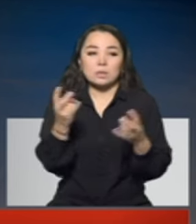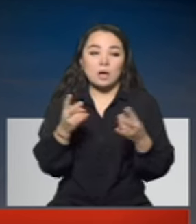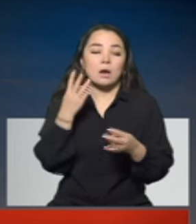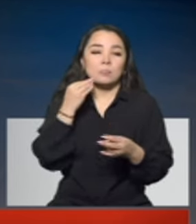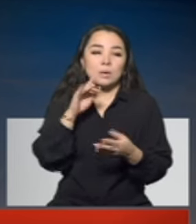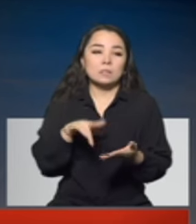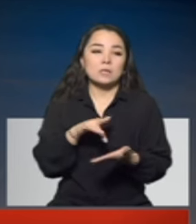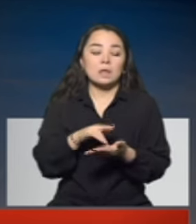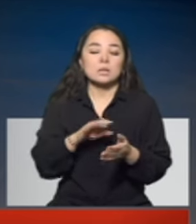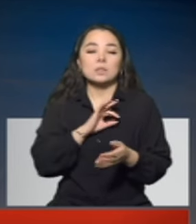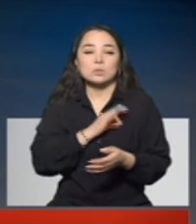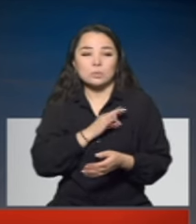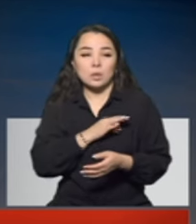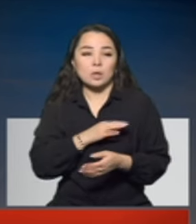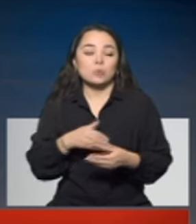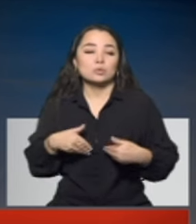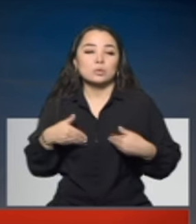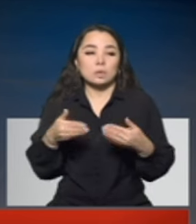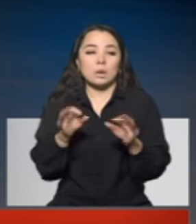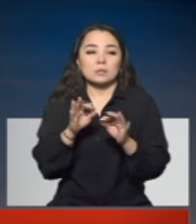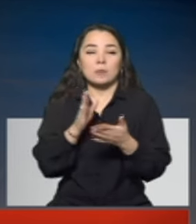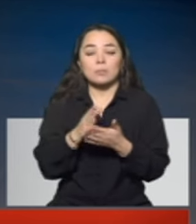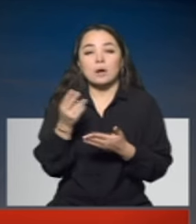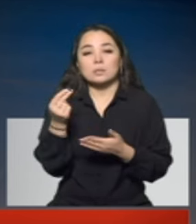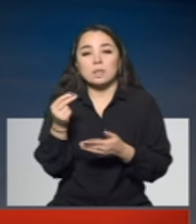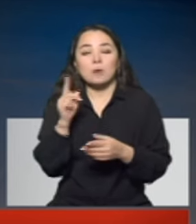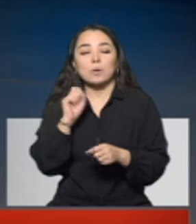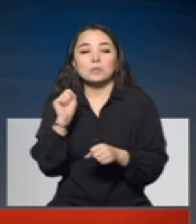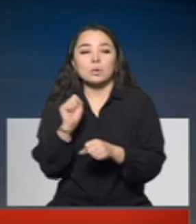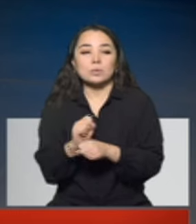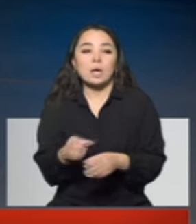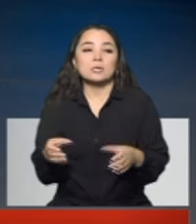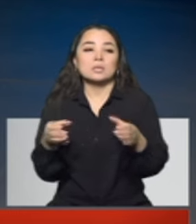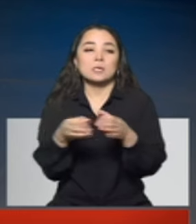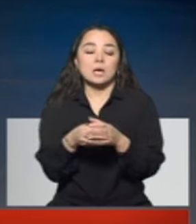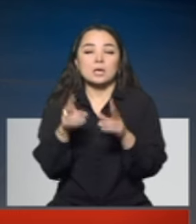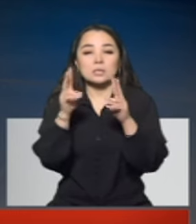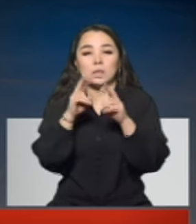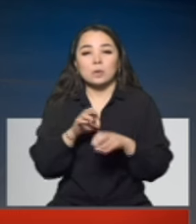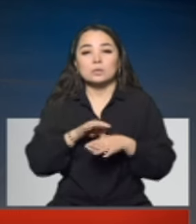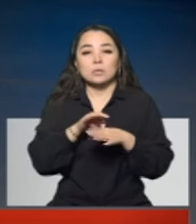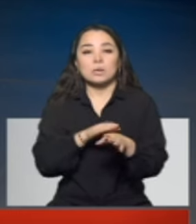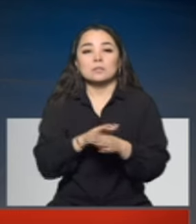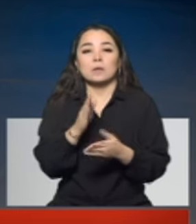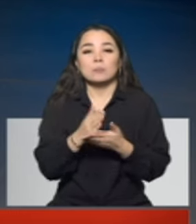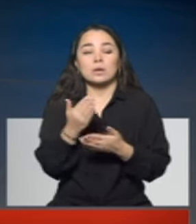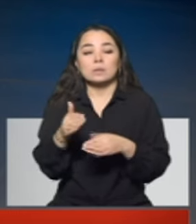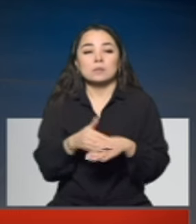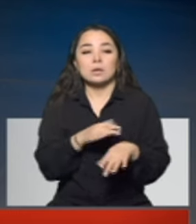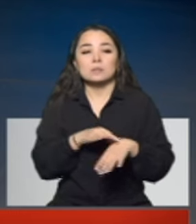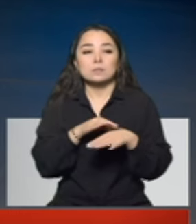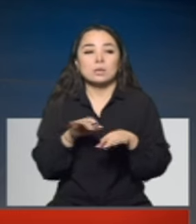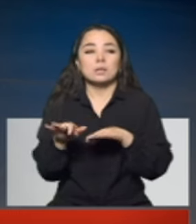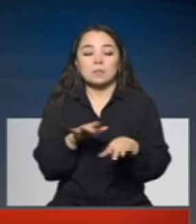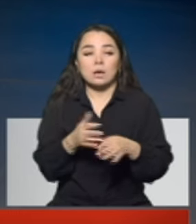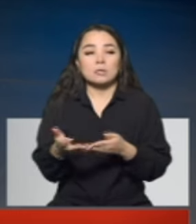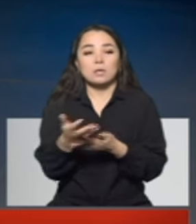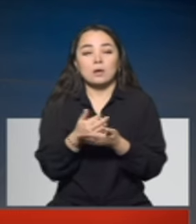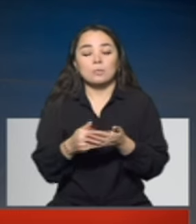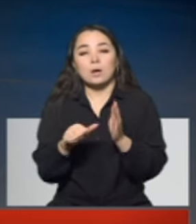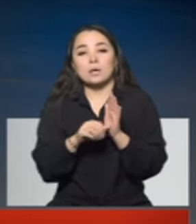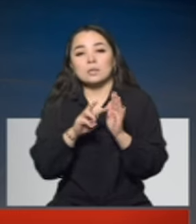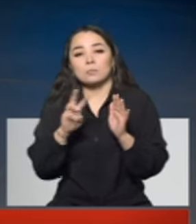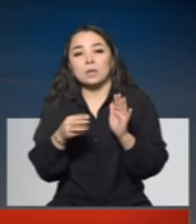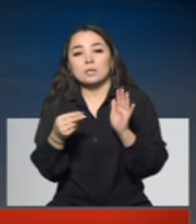Алматылық заңгерлер осындай ұсыныс айтып отыр. Мәселен, қаржылық мониторинг агенттігі тексеріс кезінде қайырымдылыққа деп жиналған 6